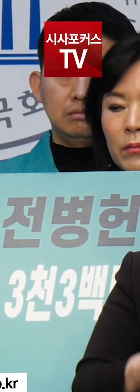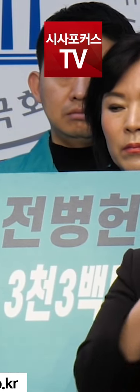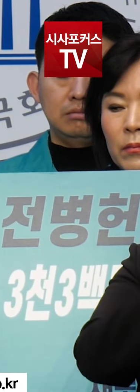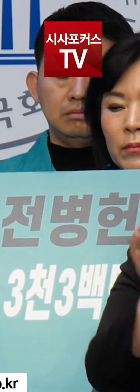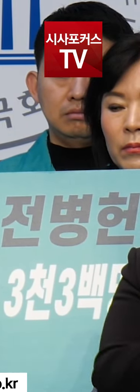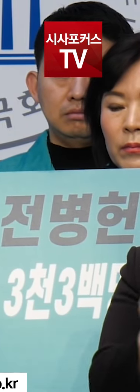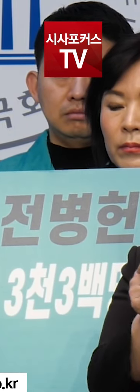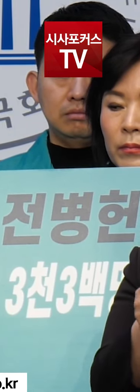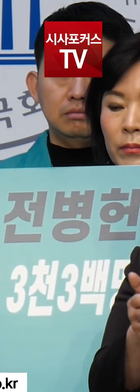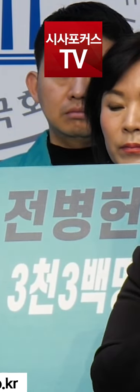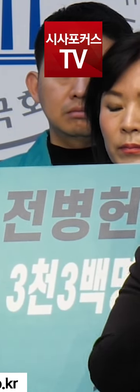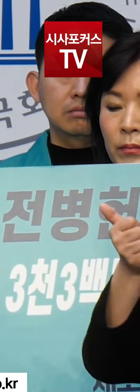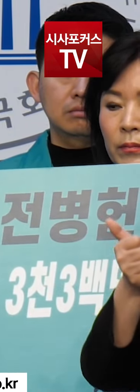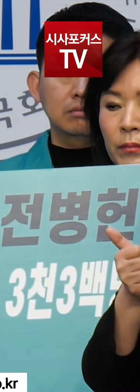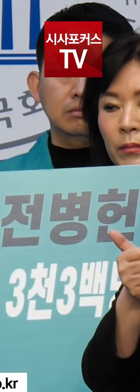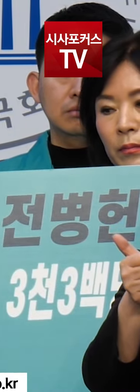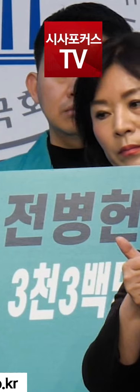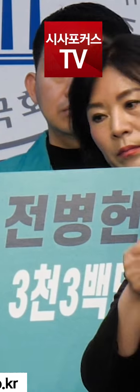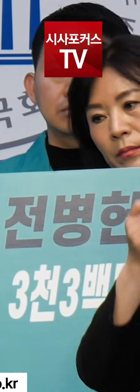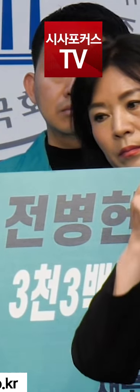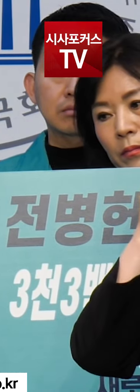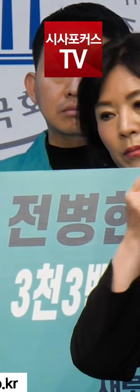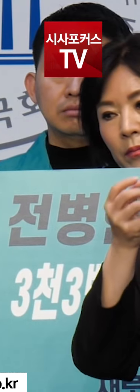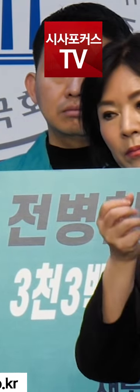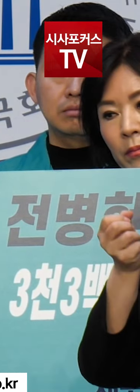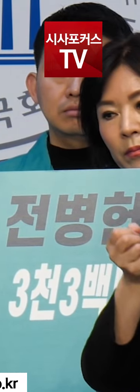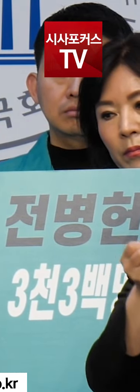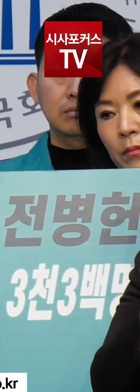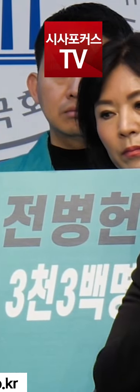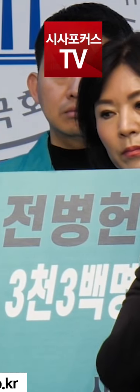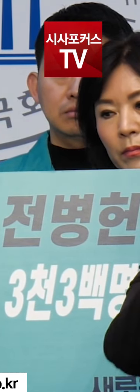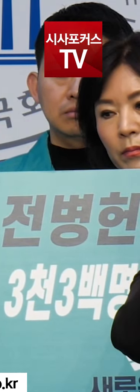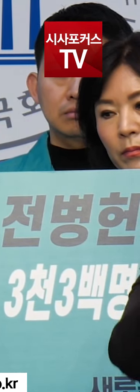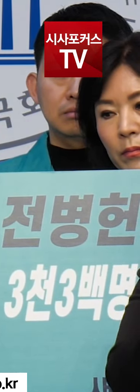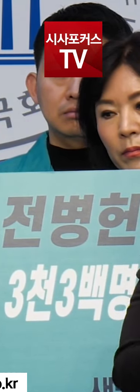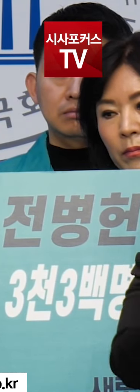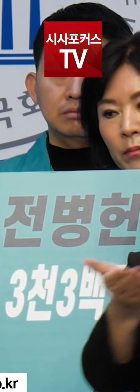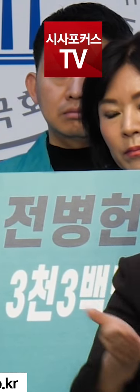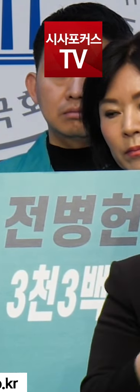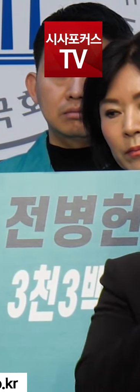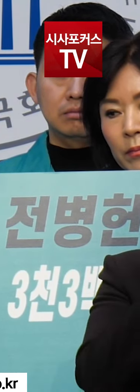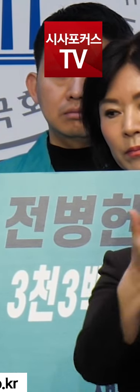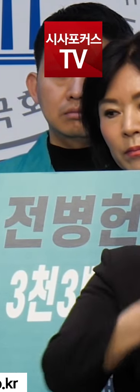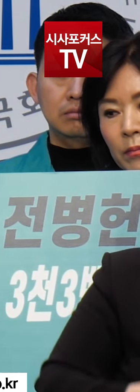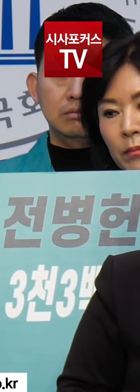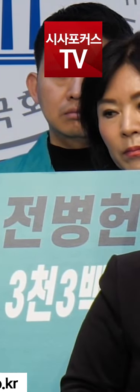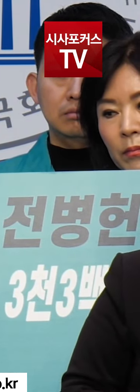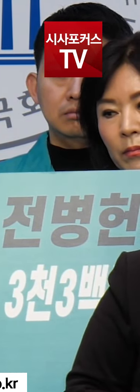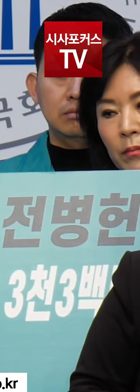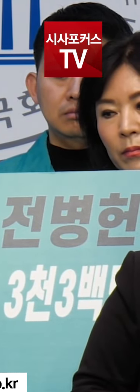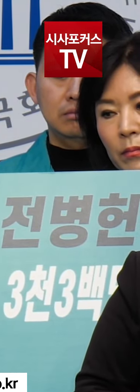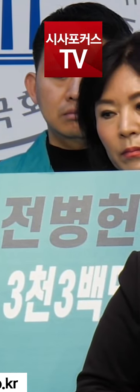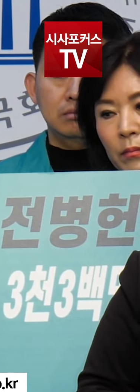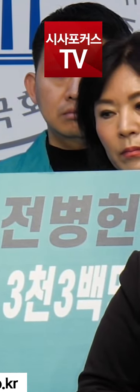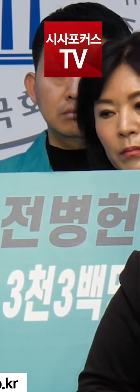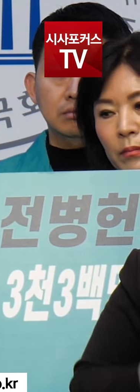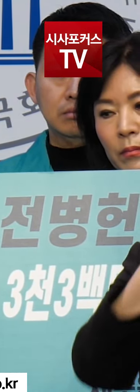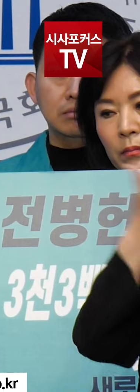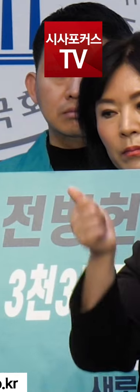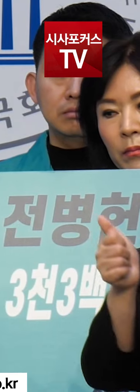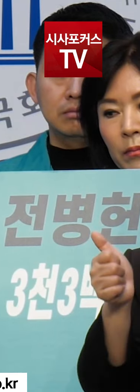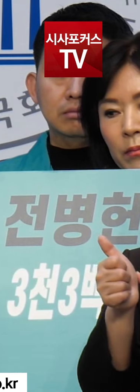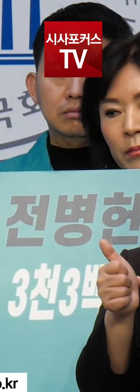신락 같은 희망과 미련을 가지고 남아있는 동지들께 한 말씀만 드리겠습니다. 이재명